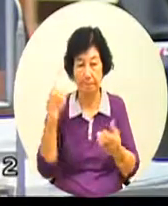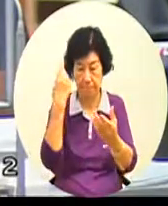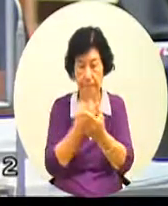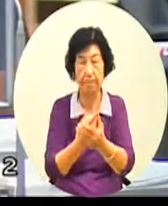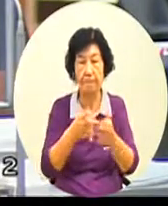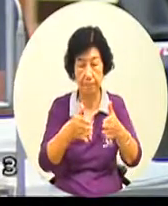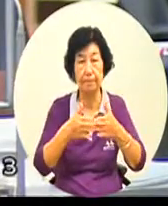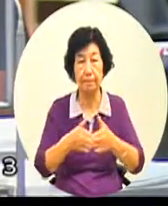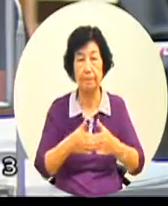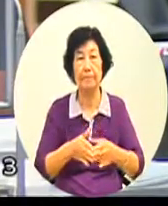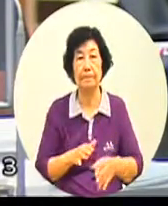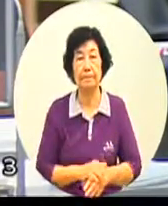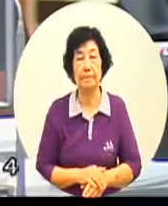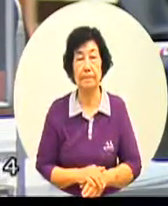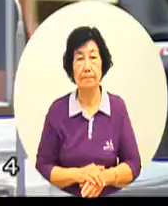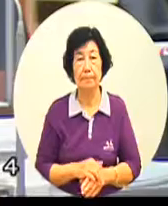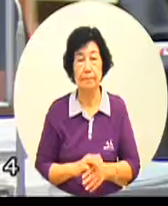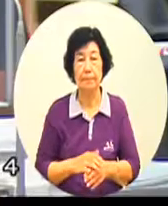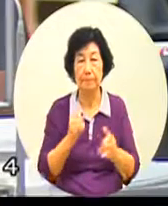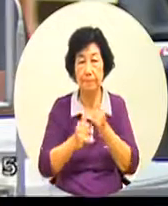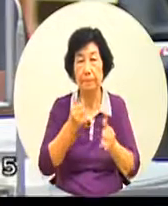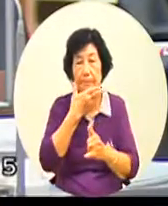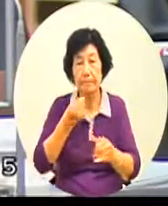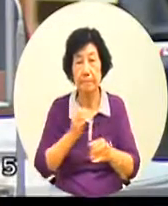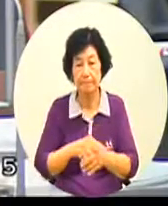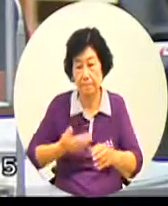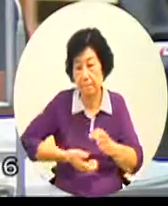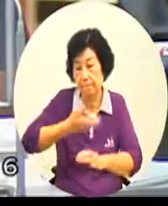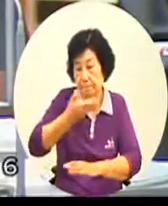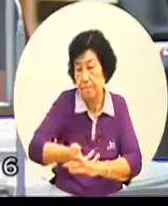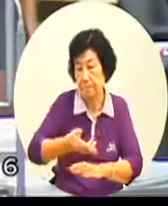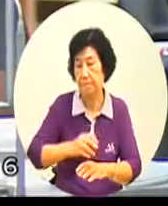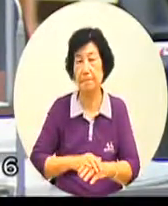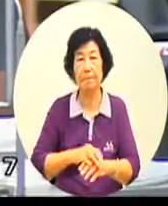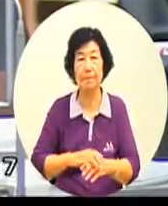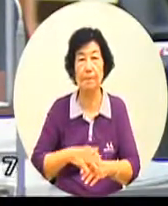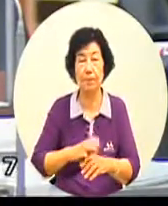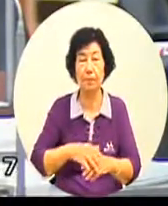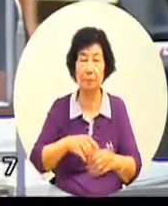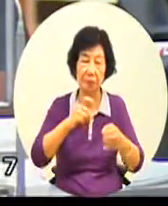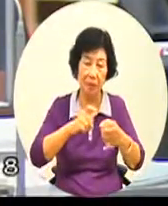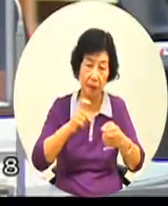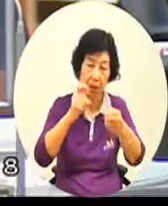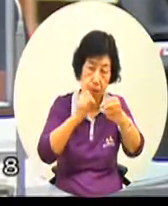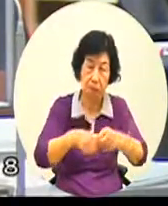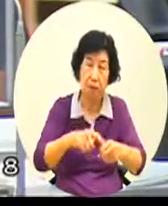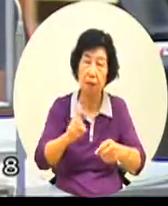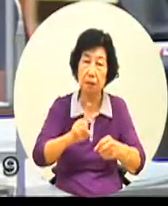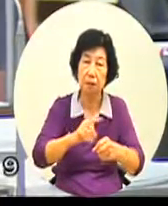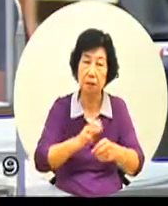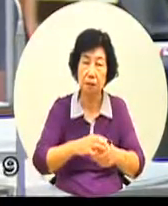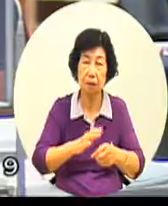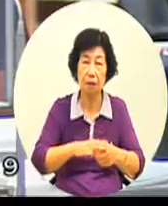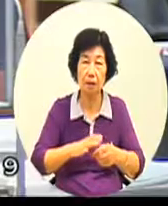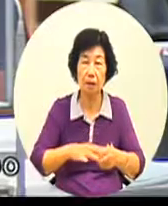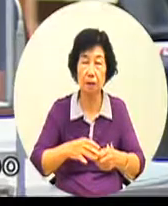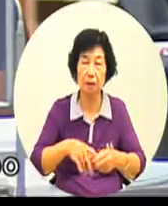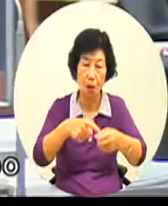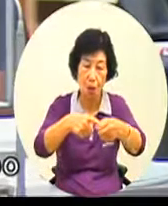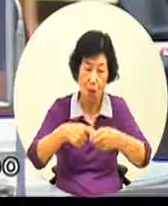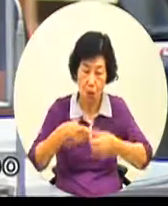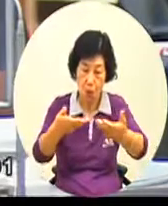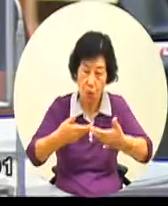为你知道啊，社福就是付出而已，不求所得嘛，不求回报嘛，对对，啊，所以我们社会局要主